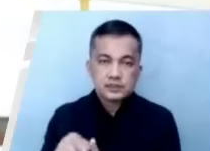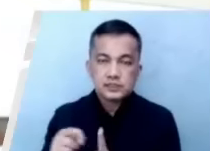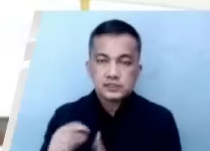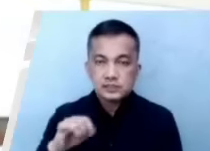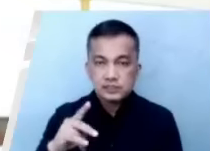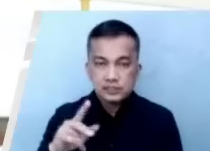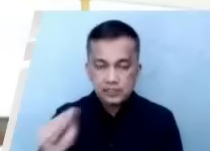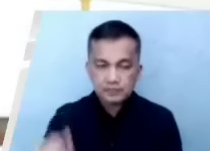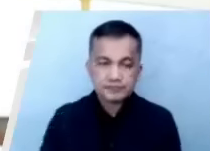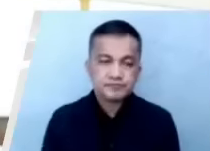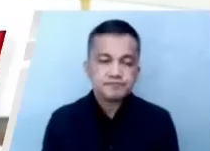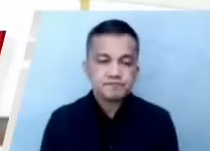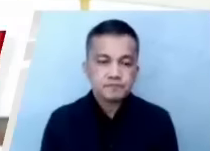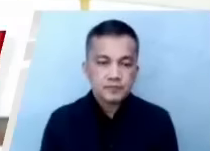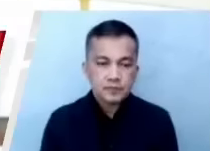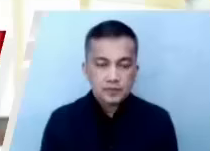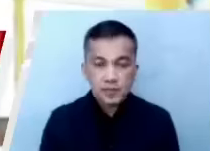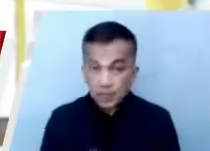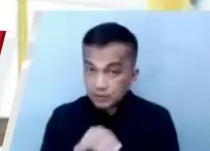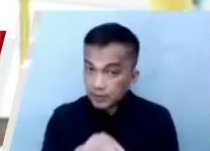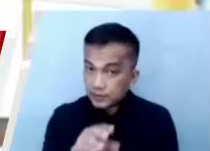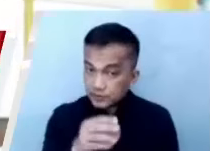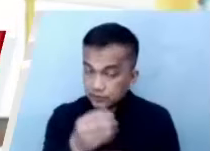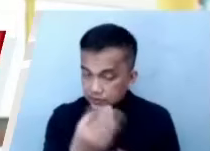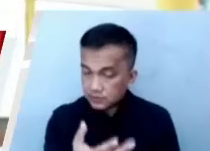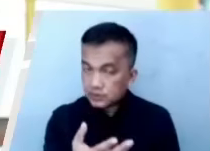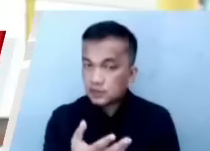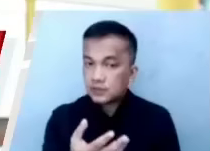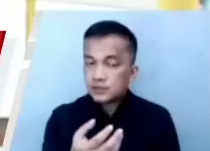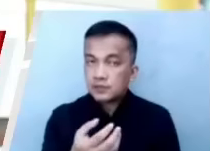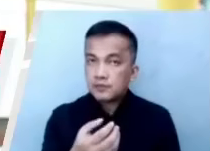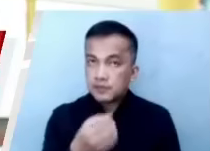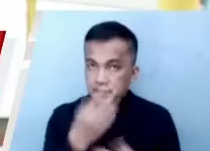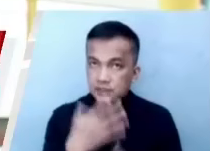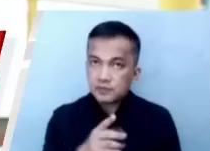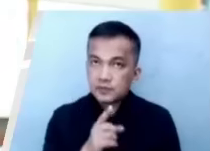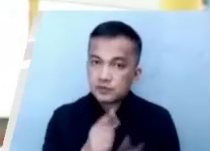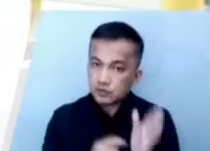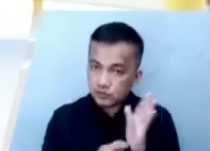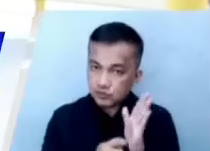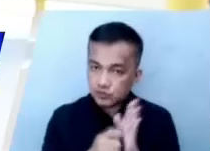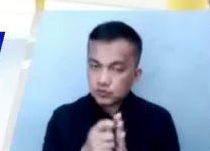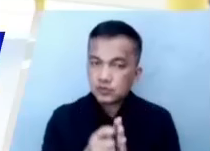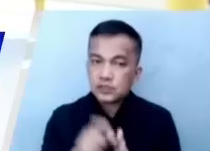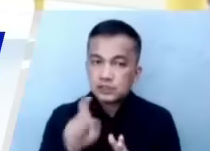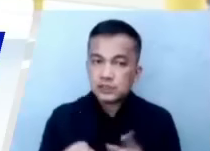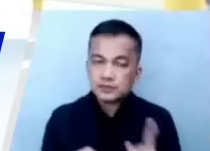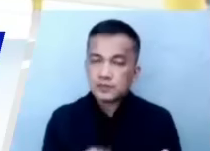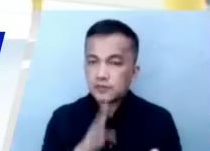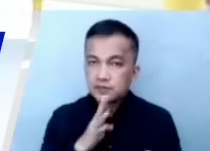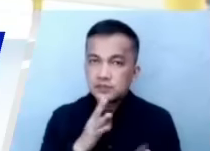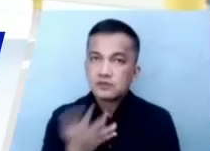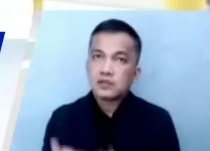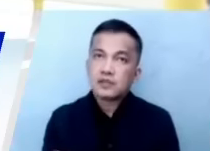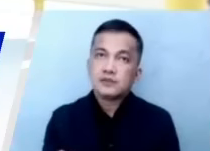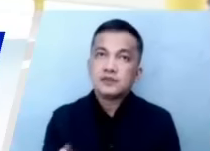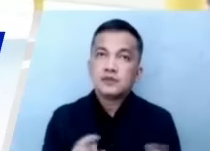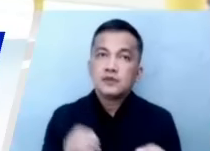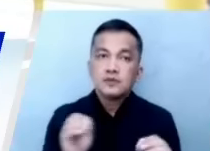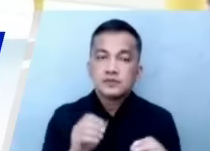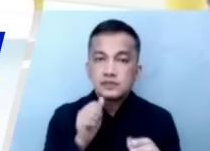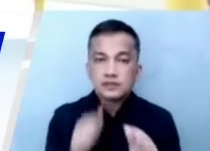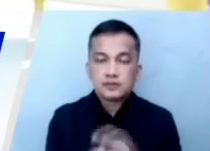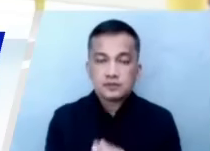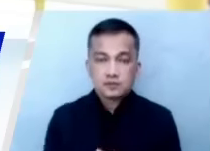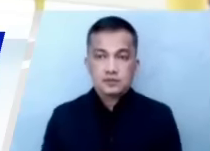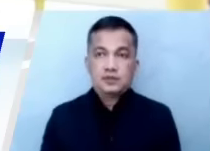ko, magsabi lang siya ng totoo. Dapat siya talaga magsalita kasi wala naman siyang tinatago. Pero siyempre, dahil